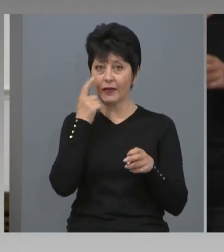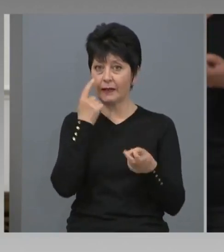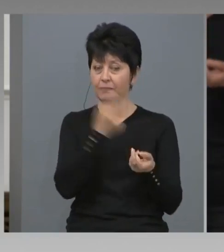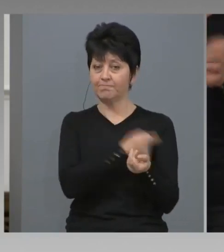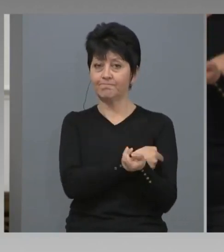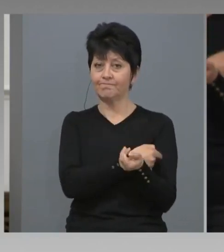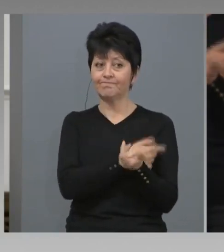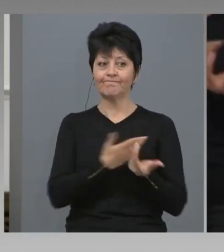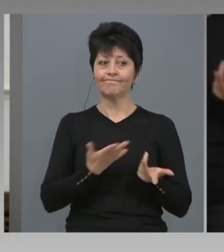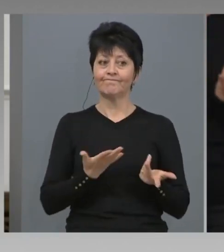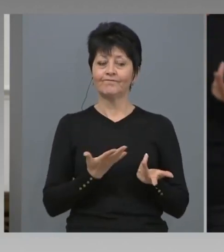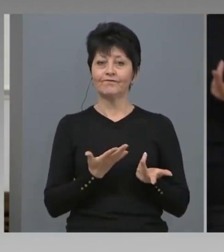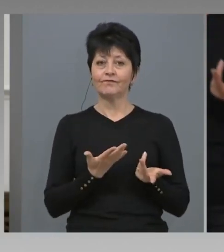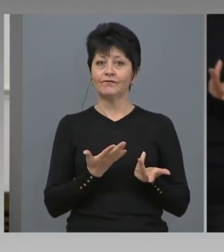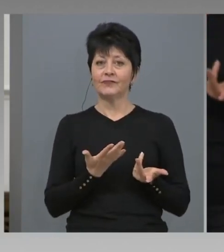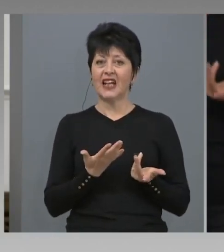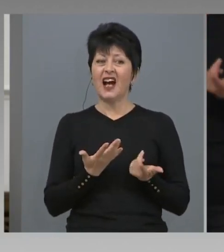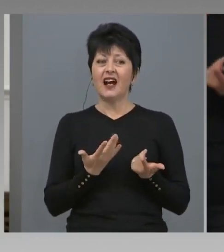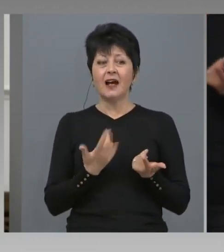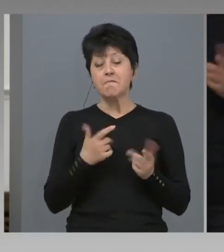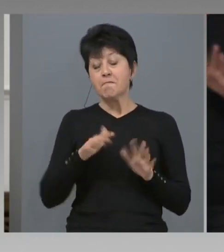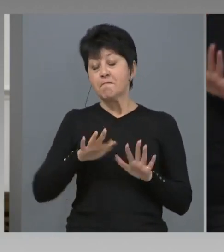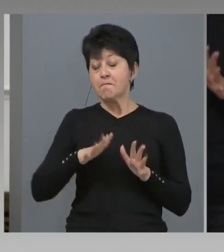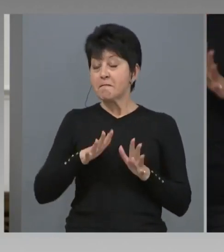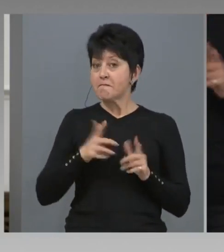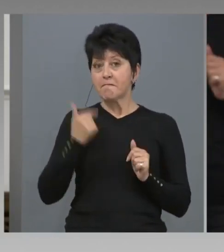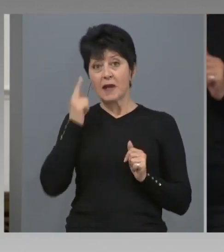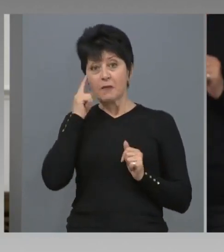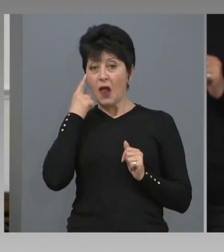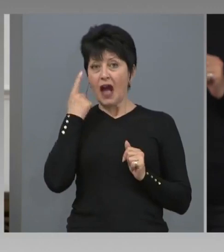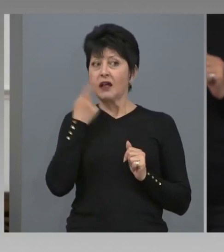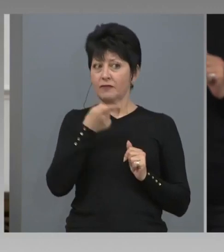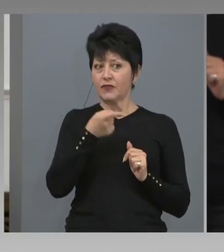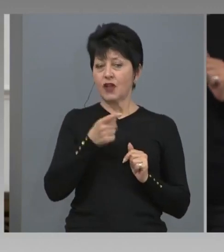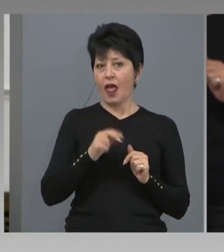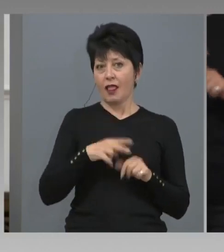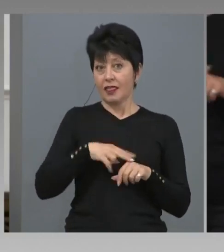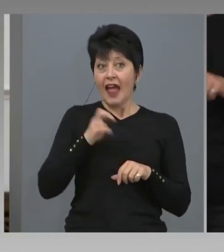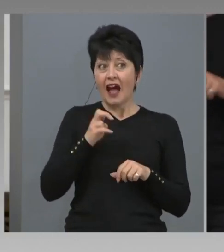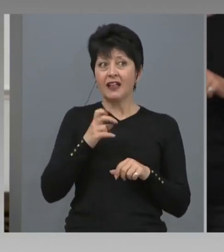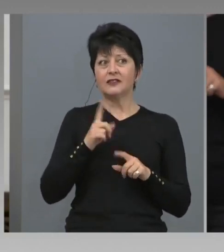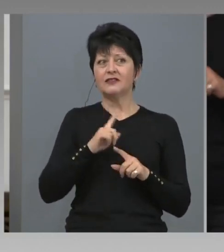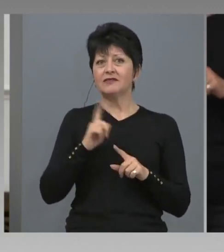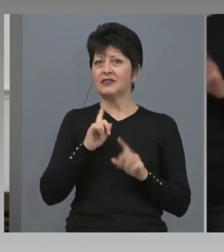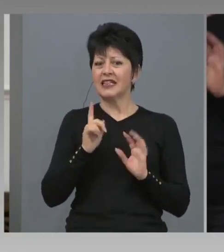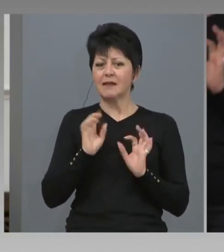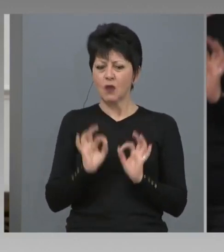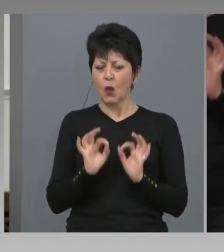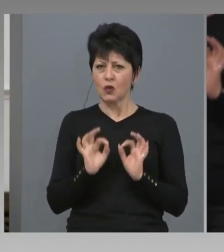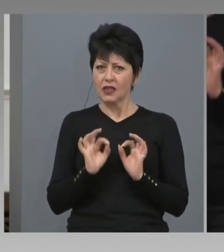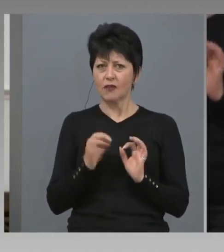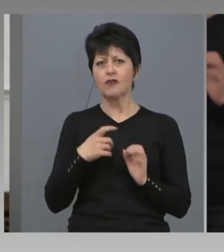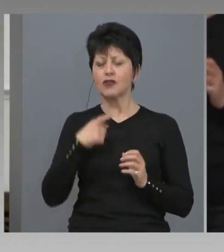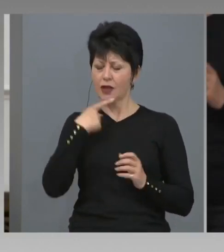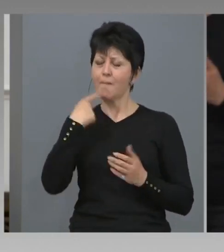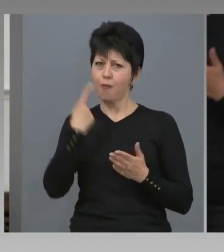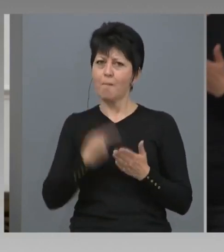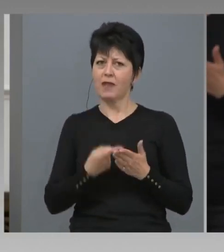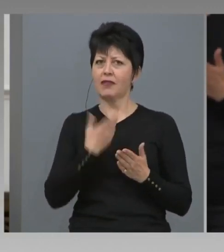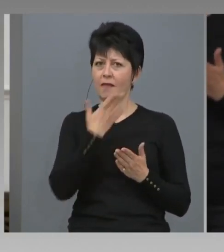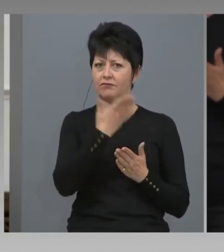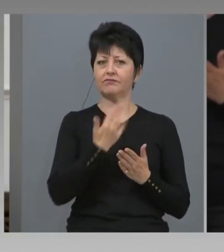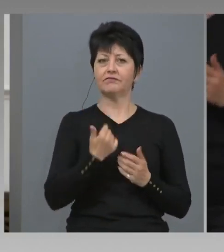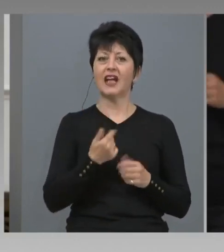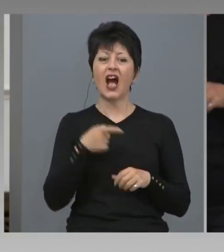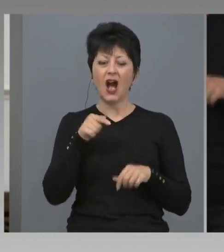дали конкретно той е следван, предполагам, че едно не мога да ви кажа твърдо, ще попитаме директора на Рези Видин, но имайте предвид, че